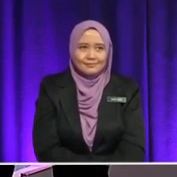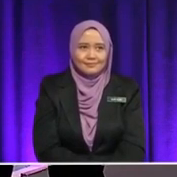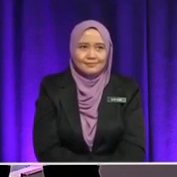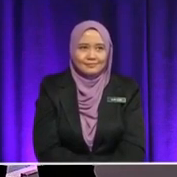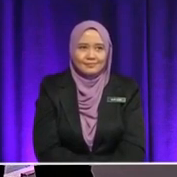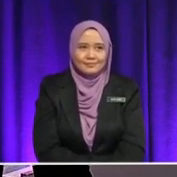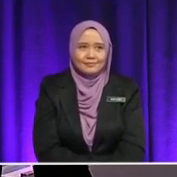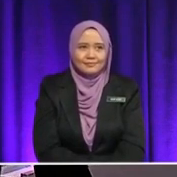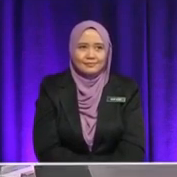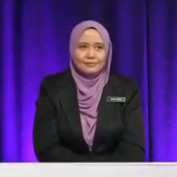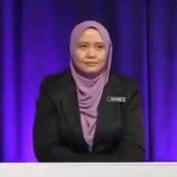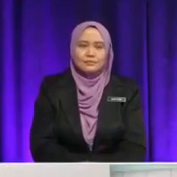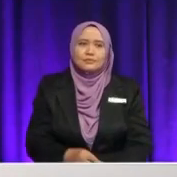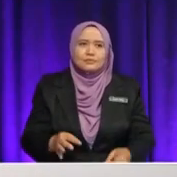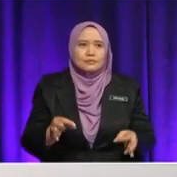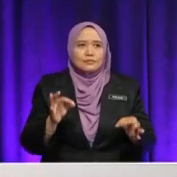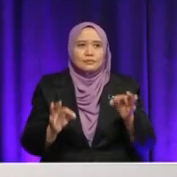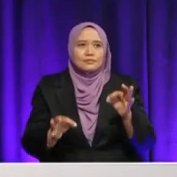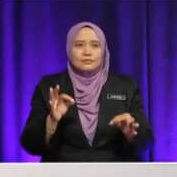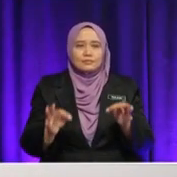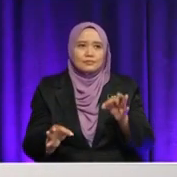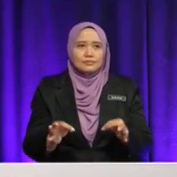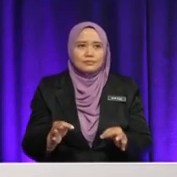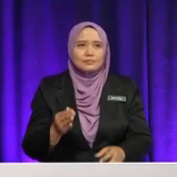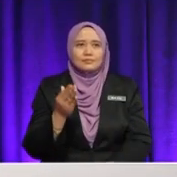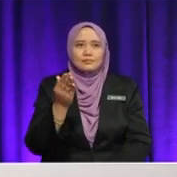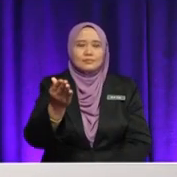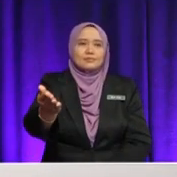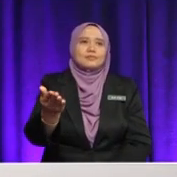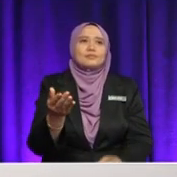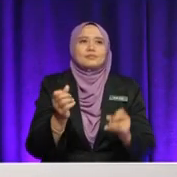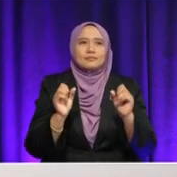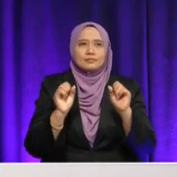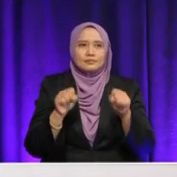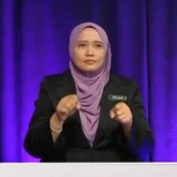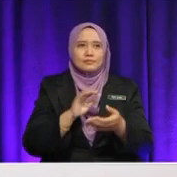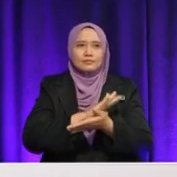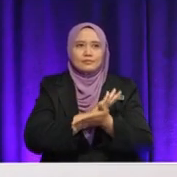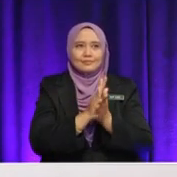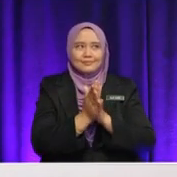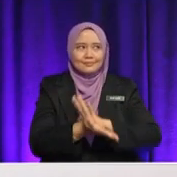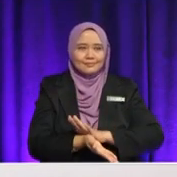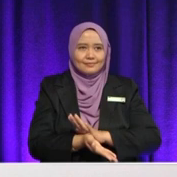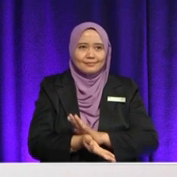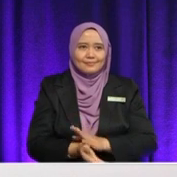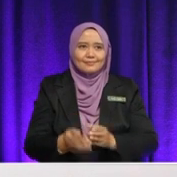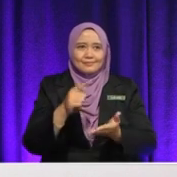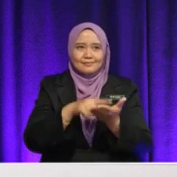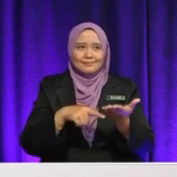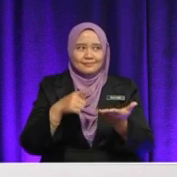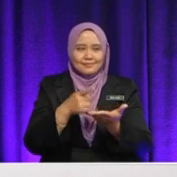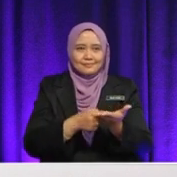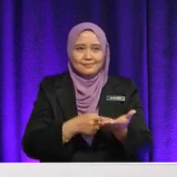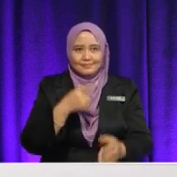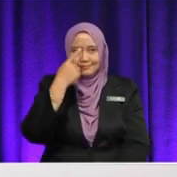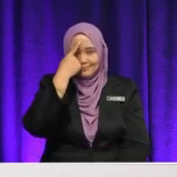Hah Andaikan angka bakal menjadi penghuni UFO bayangkan anda sebagai bakatmu di HH bagi